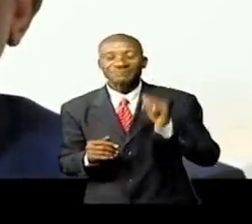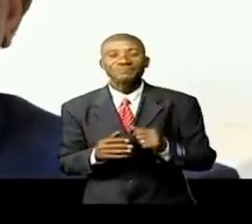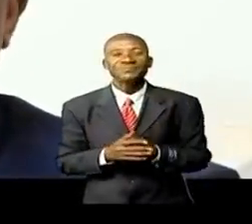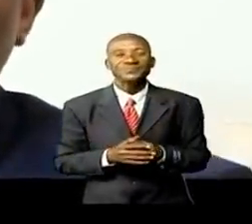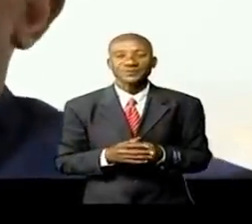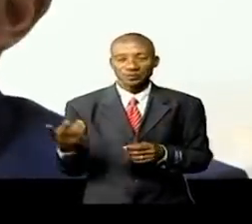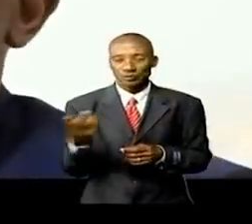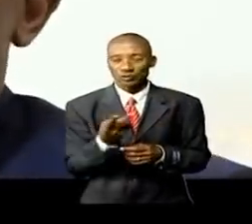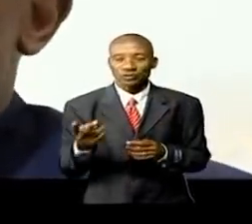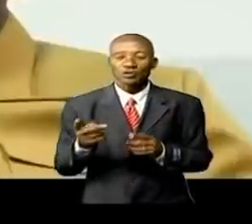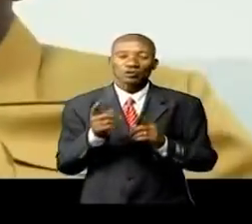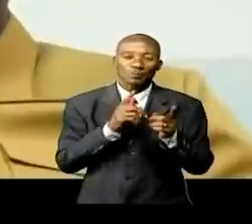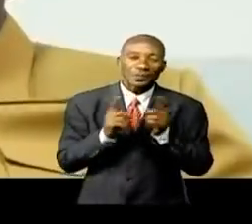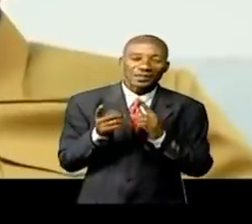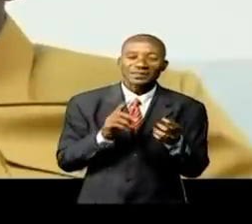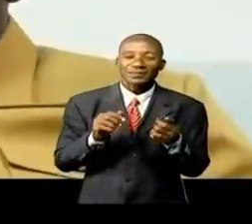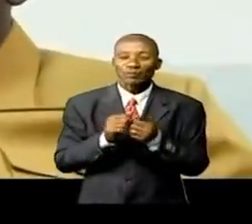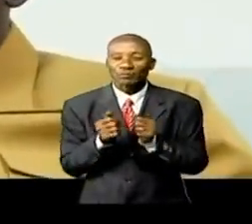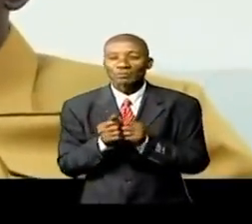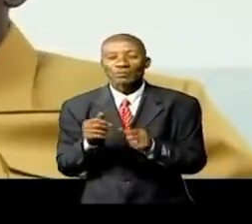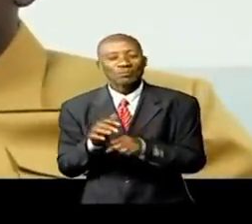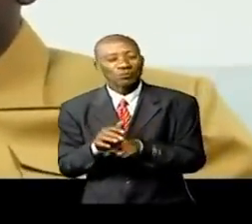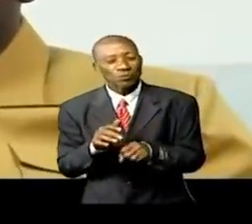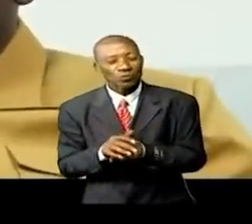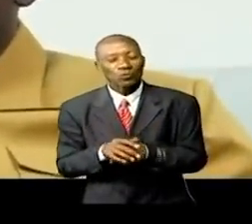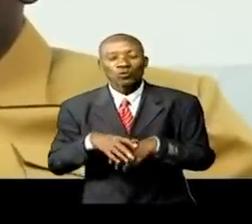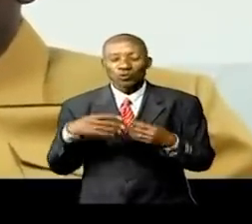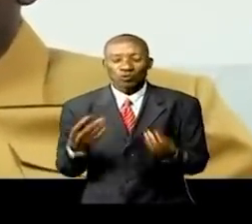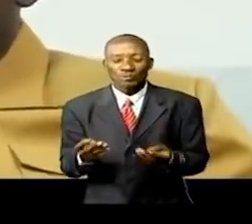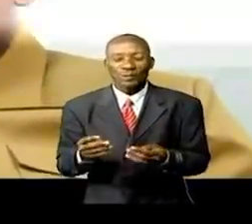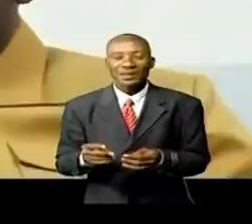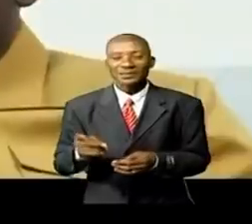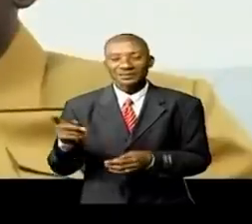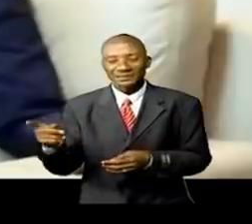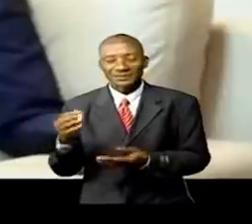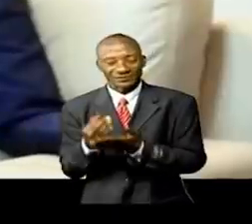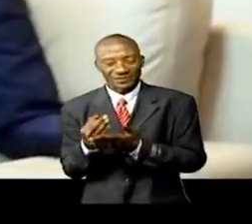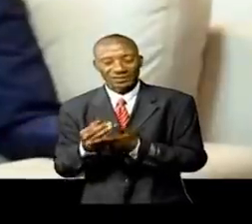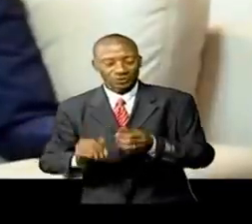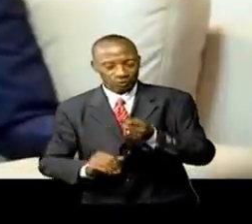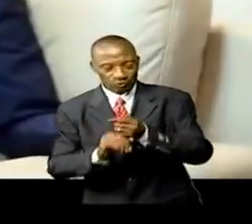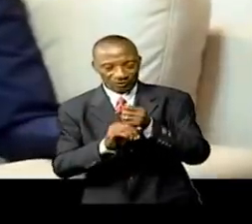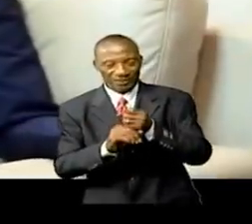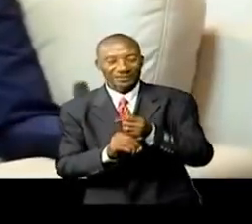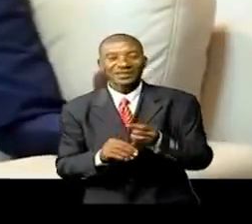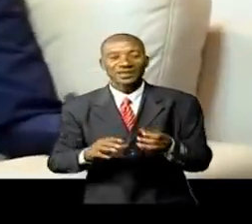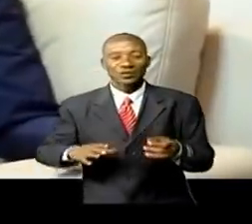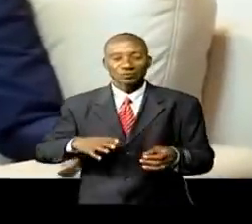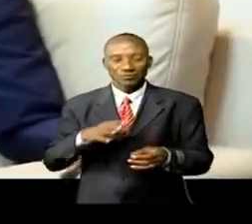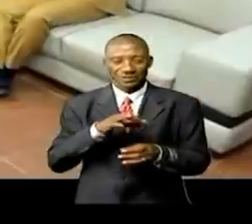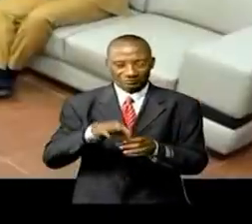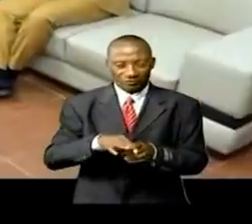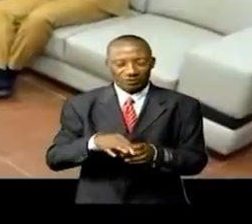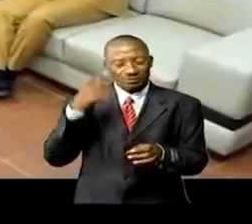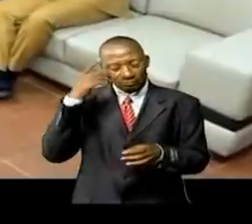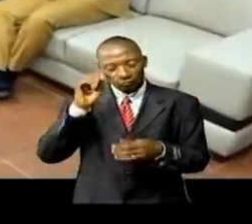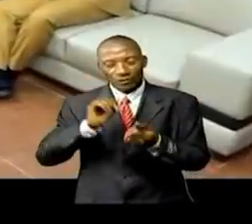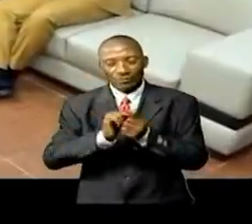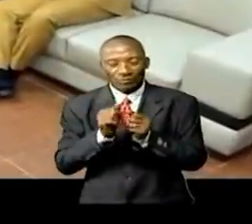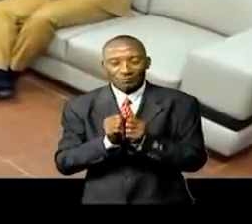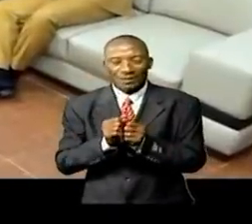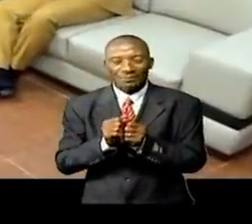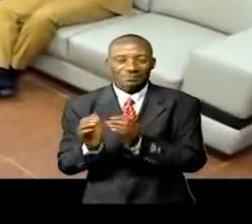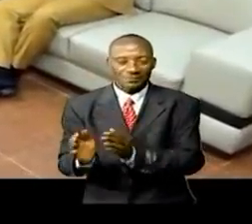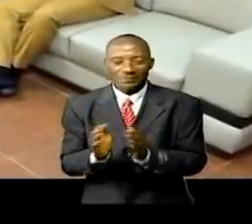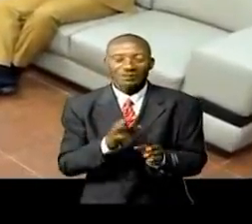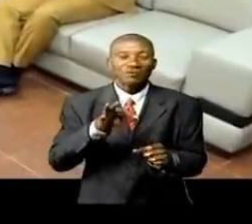évoqué les modalités pratiques d'encadrement et d'accompagnement de l'IGF évoquées entre Denis Kadima, président de la CENI, et Jules Alinguete,